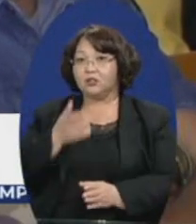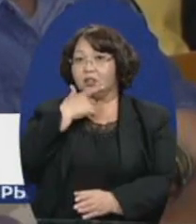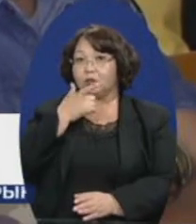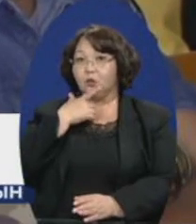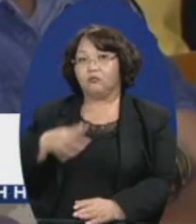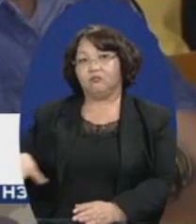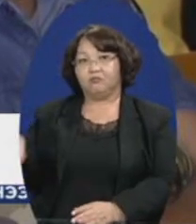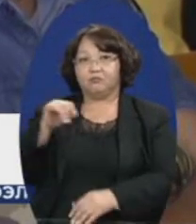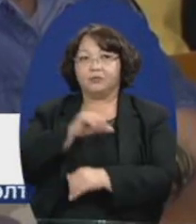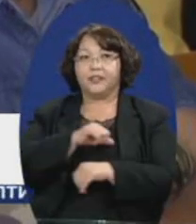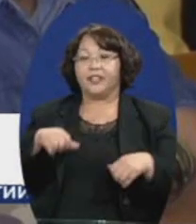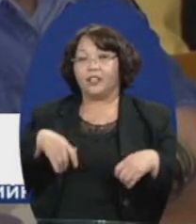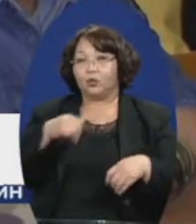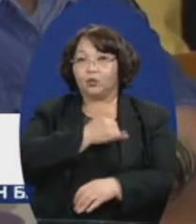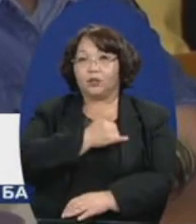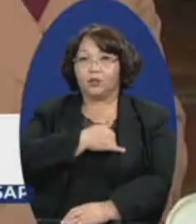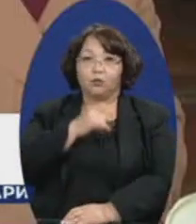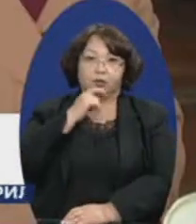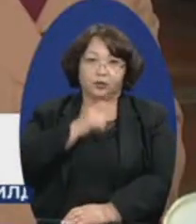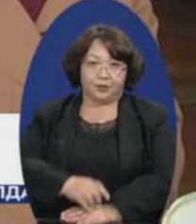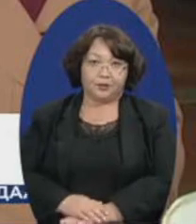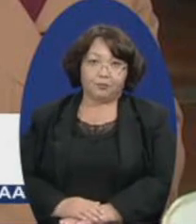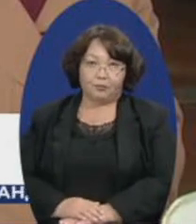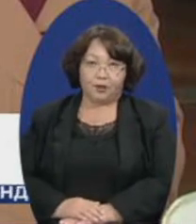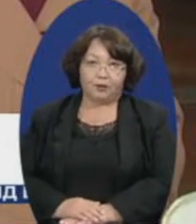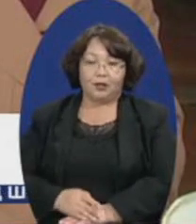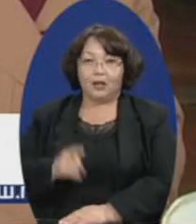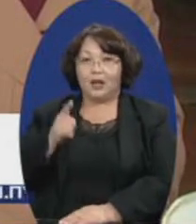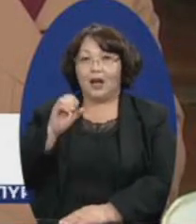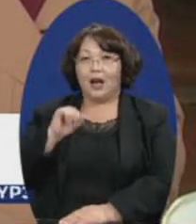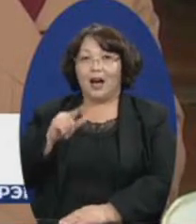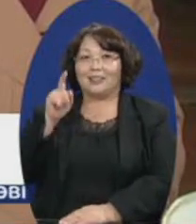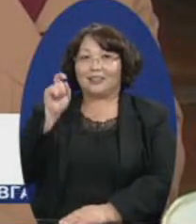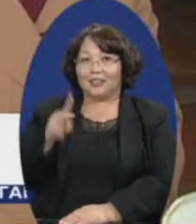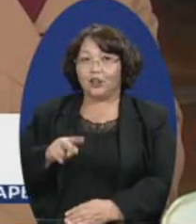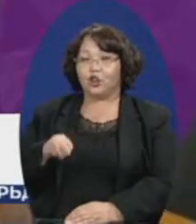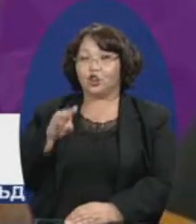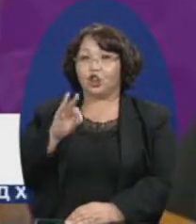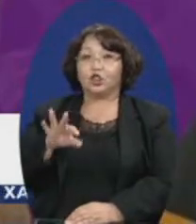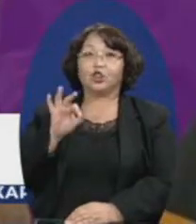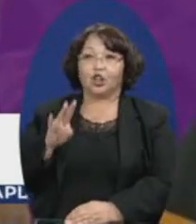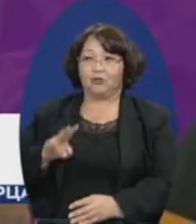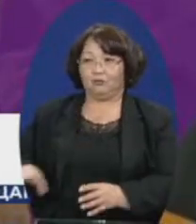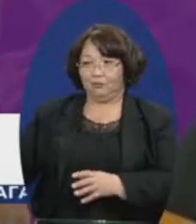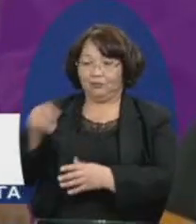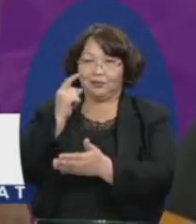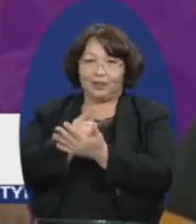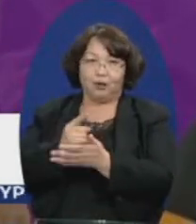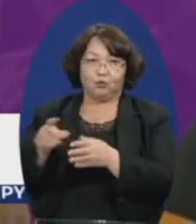болон удирдлагууд хэлж байла. За тиймээс хатгал тосгоныг зайлшгүй сум болгох шаарлагтай